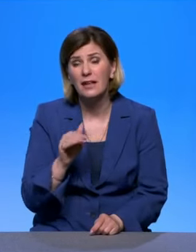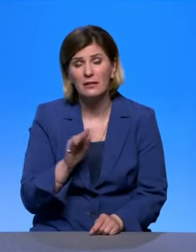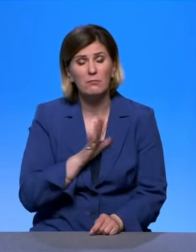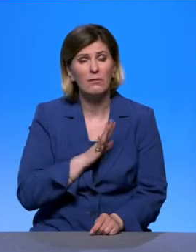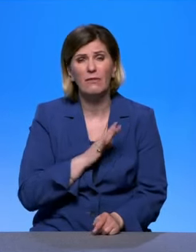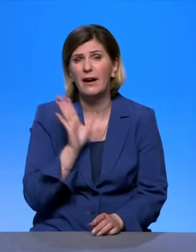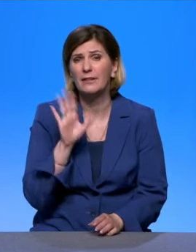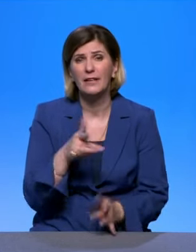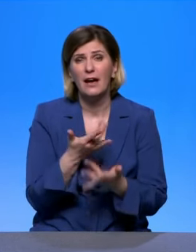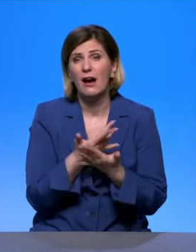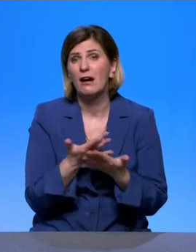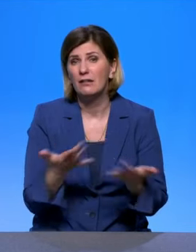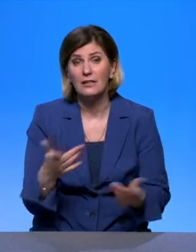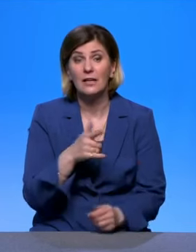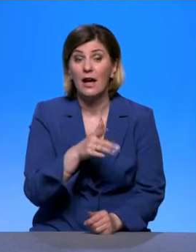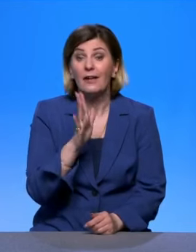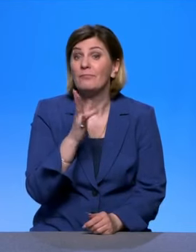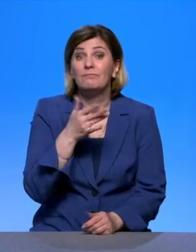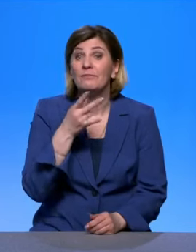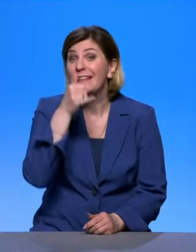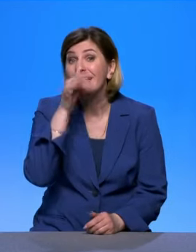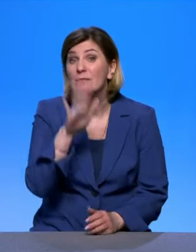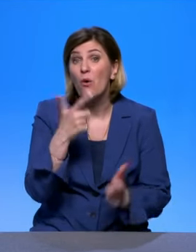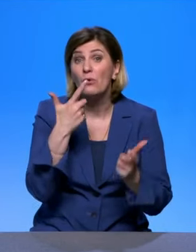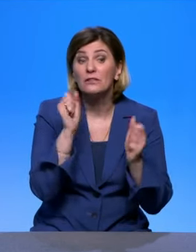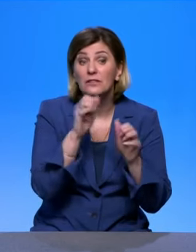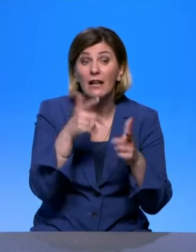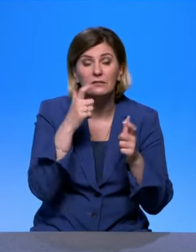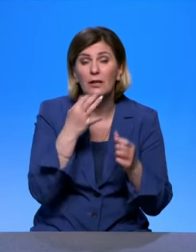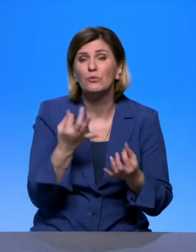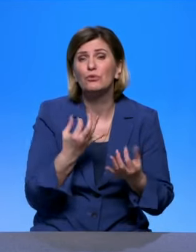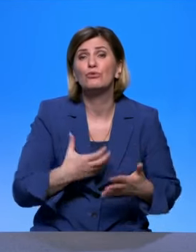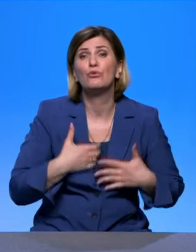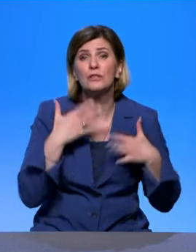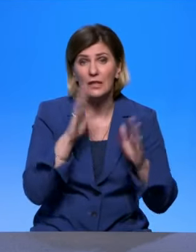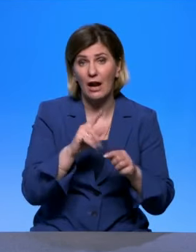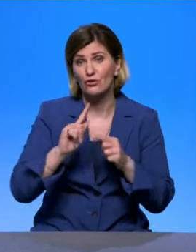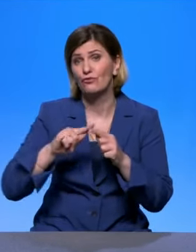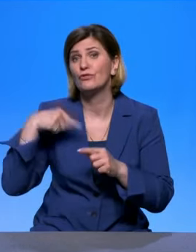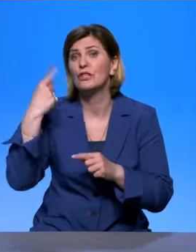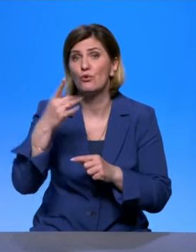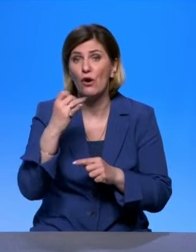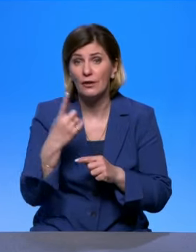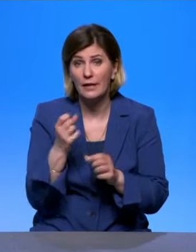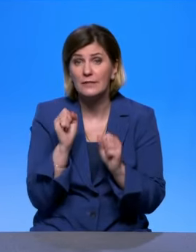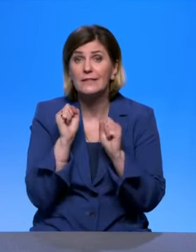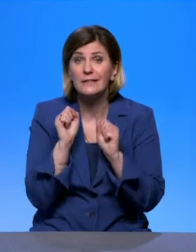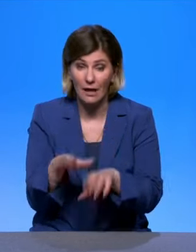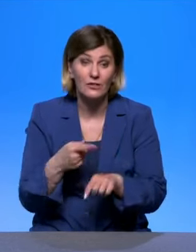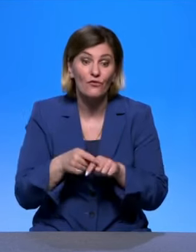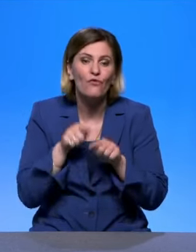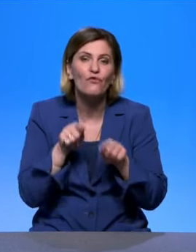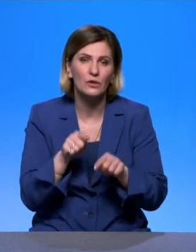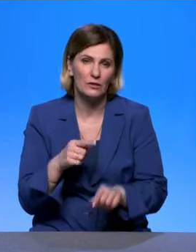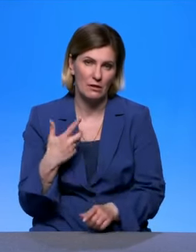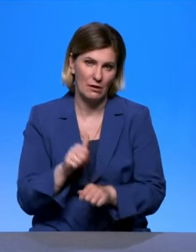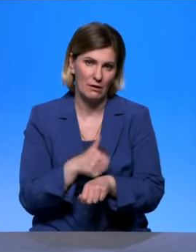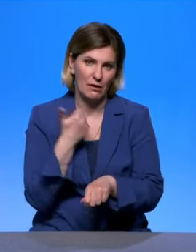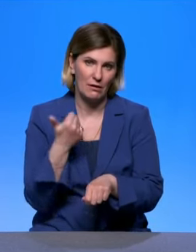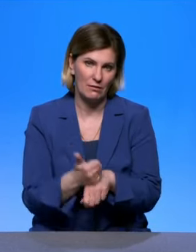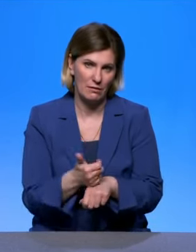не справился, пересдаст, ничего страшного в этом нет. Поэтому жизнь, это правда, это главное, да, она не стоит, на самом